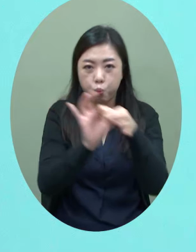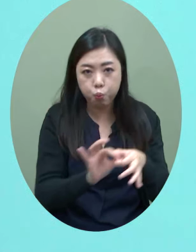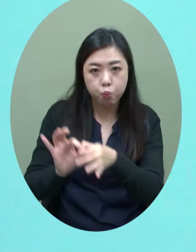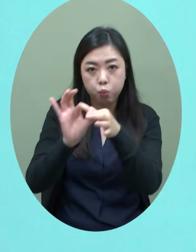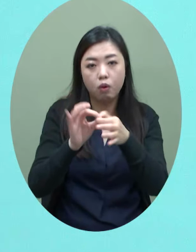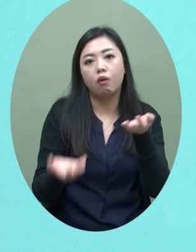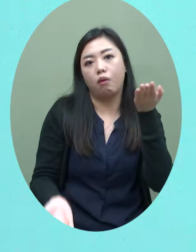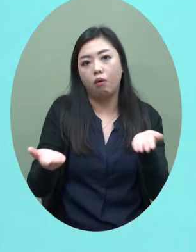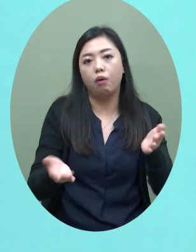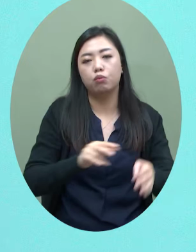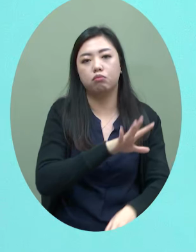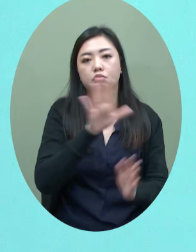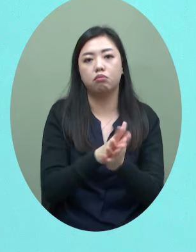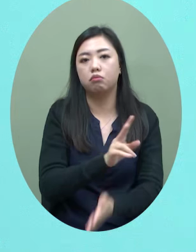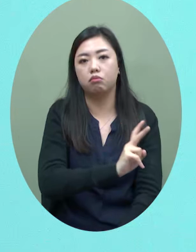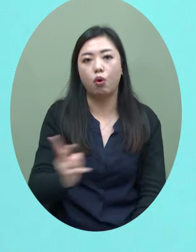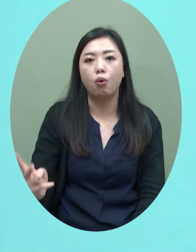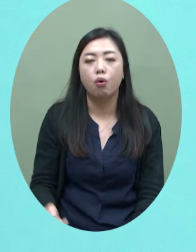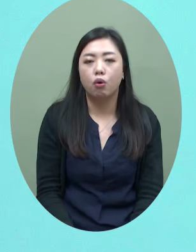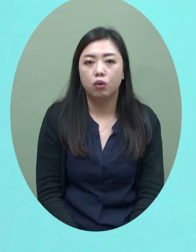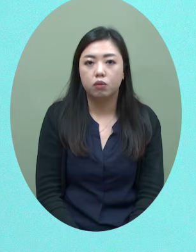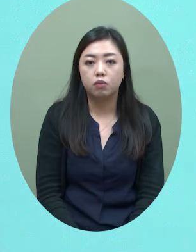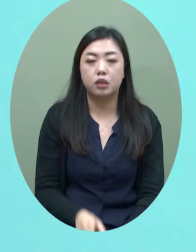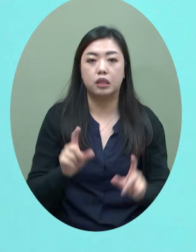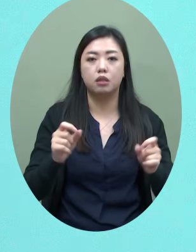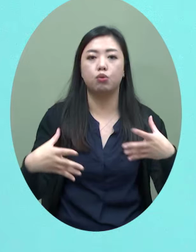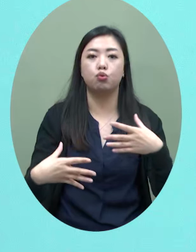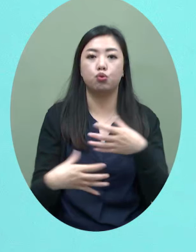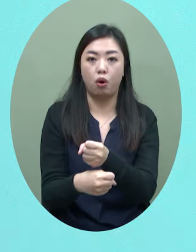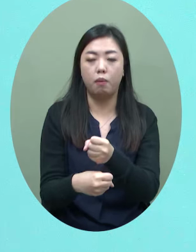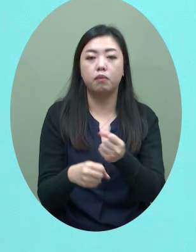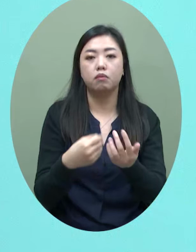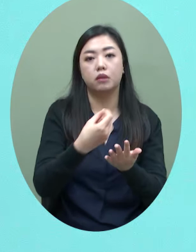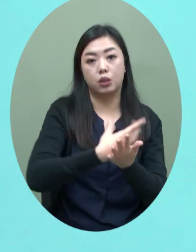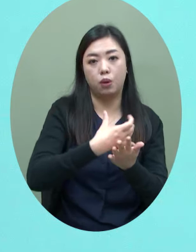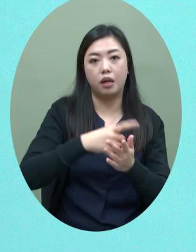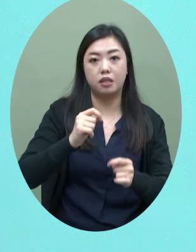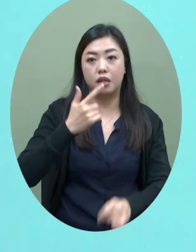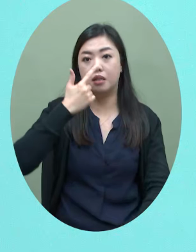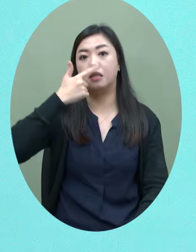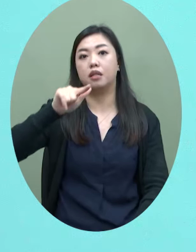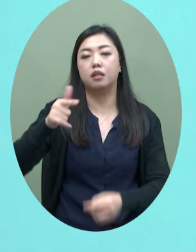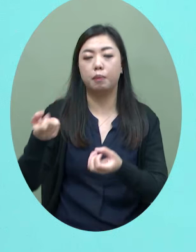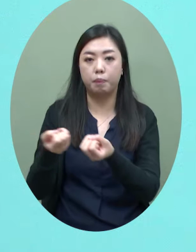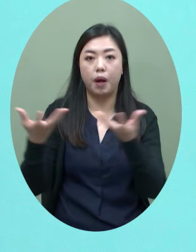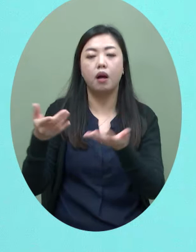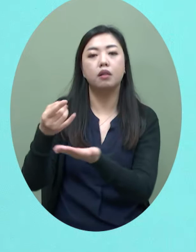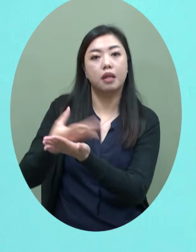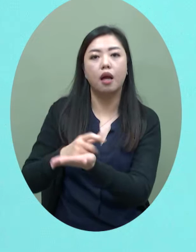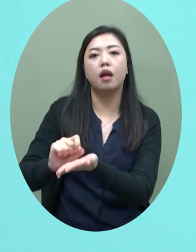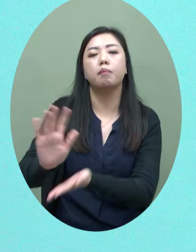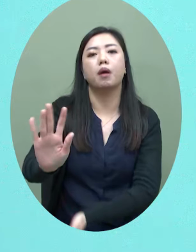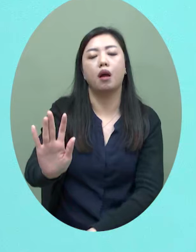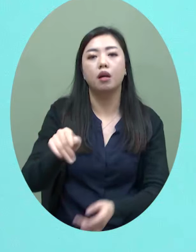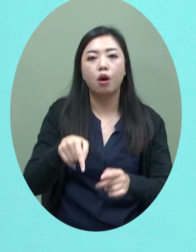啊，咁啊亦都要一齊嘅修訂。咁所以所謂一個綜合嘅條例咧，唔係一個新生嘅事物，有陣時為咗